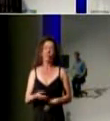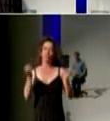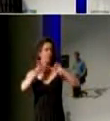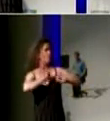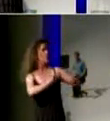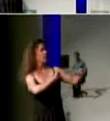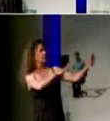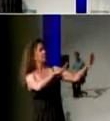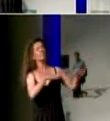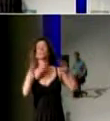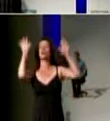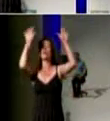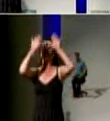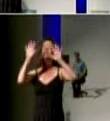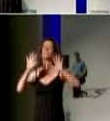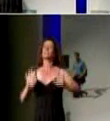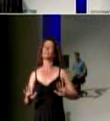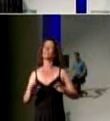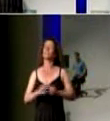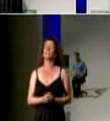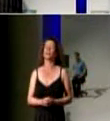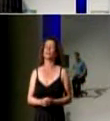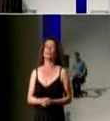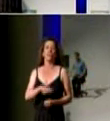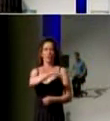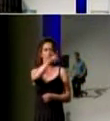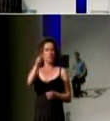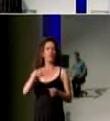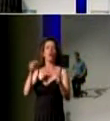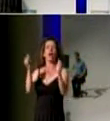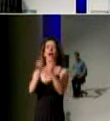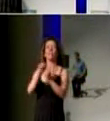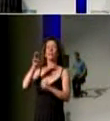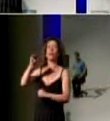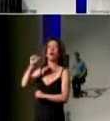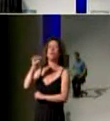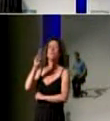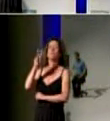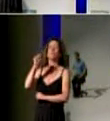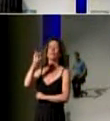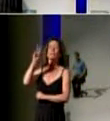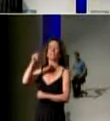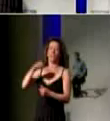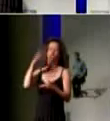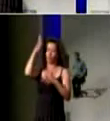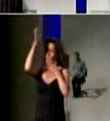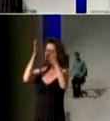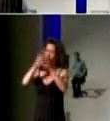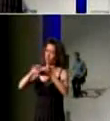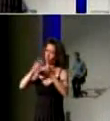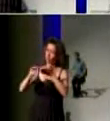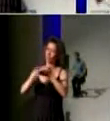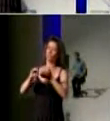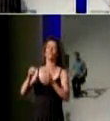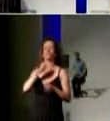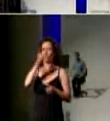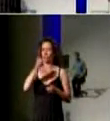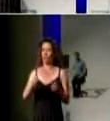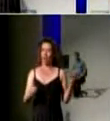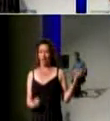continuer le spectacle. Je vous laisse en compagnie de Martin, donc auteur, compositeur, interprète,